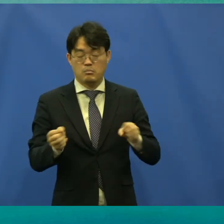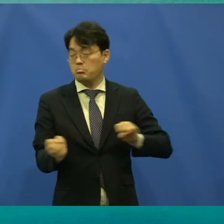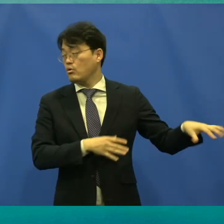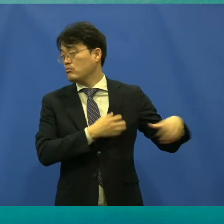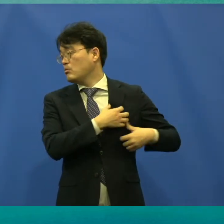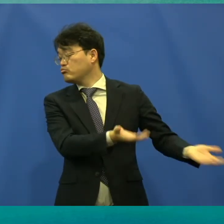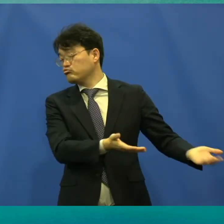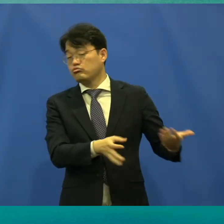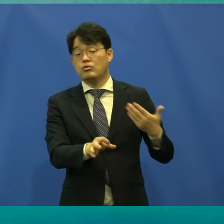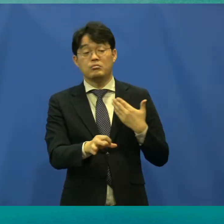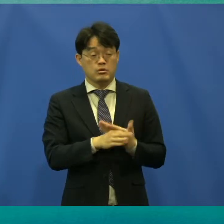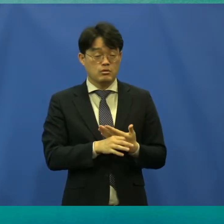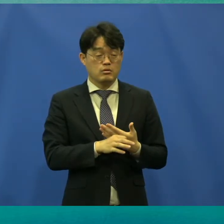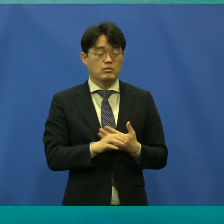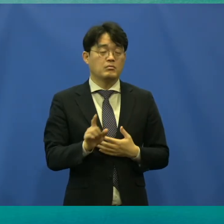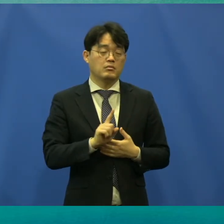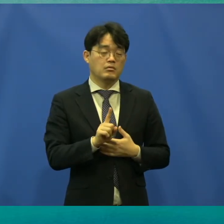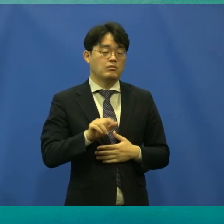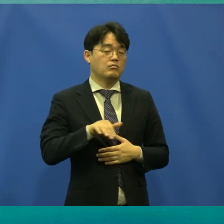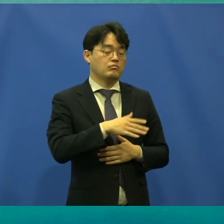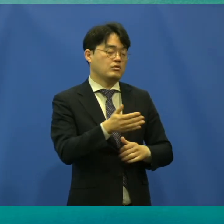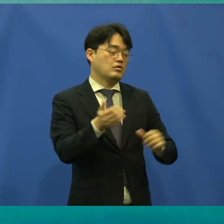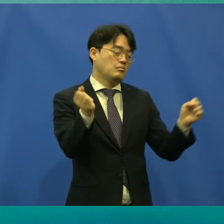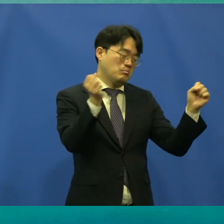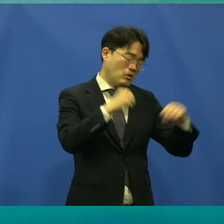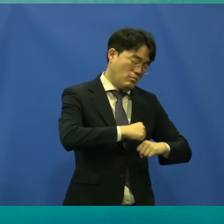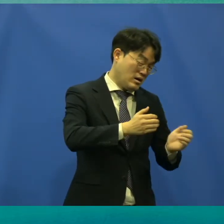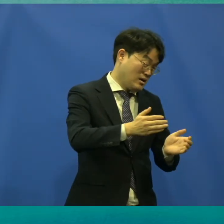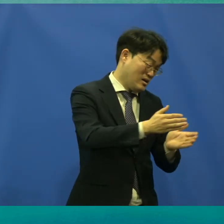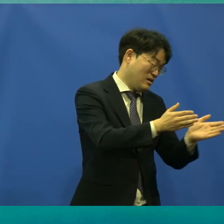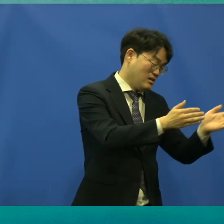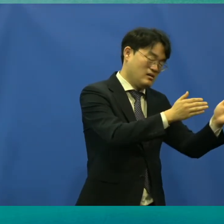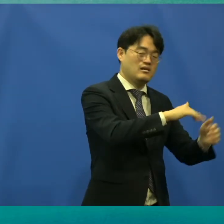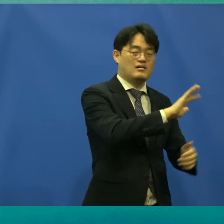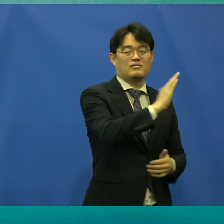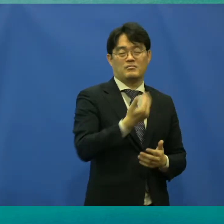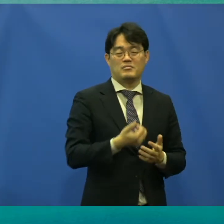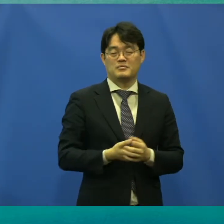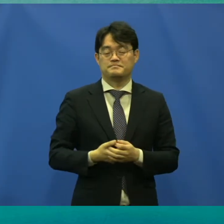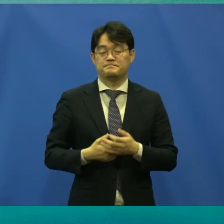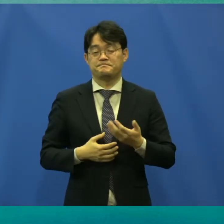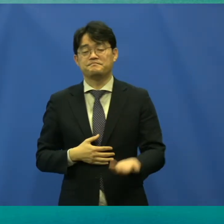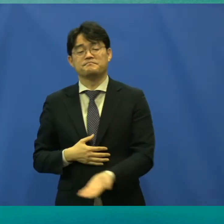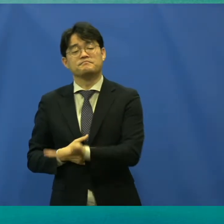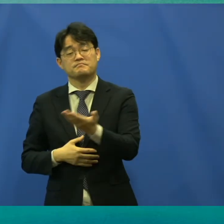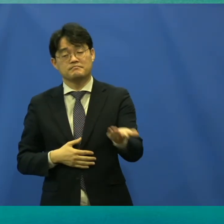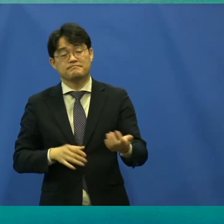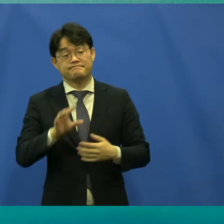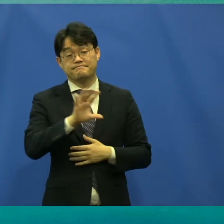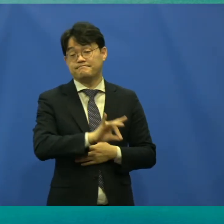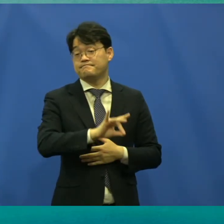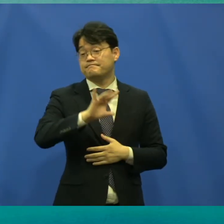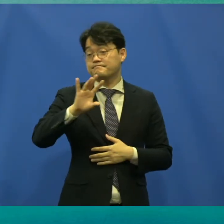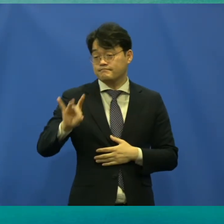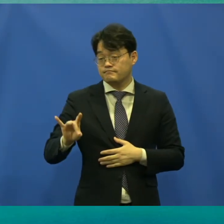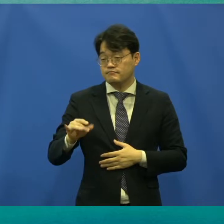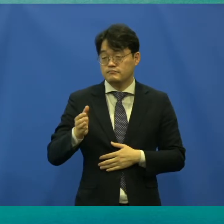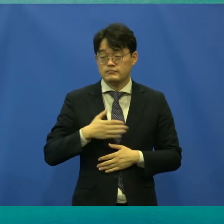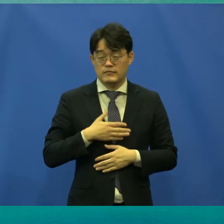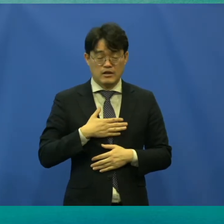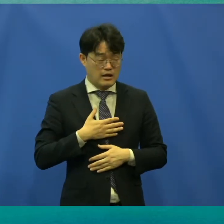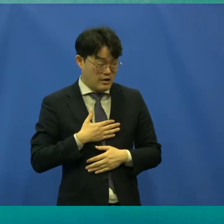여러분들이 가는 길이 막힐 때가 있을 것입니다. 그때 확인해 보세요. 나는 지금 혹시 다시스로 가고 있는 건